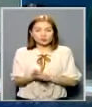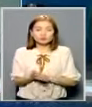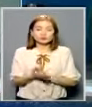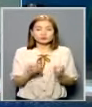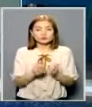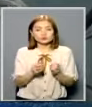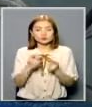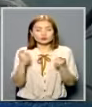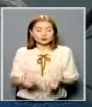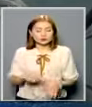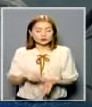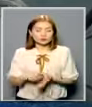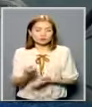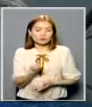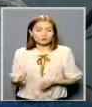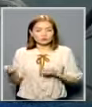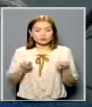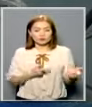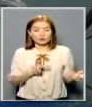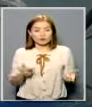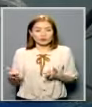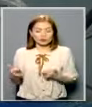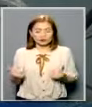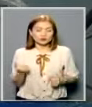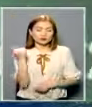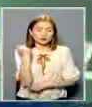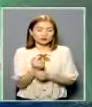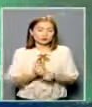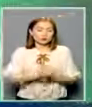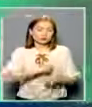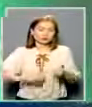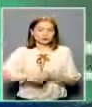корпорациясынан арзандатылған бидай ұсынуға дайын. Сондықтан диірмендер шикізатсыз қалмайды.